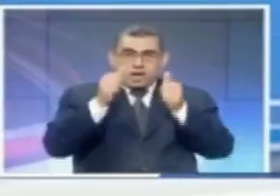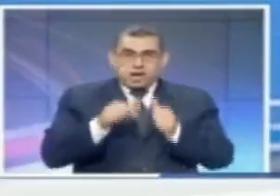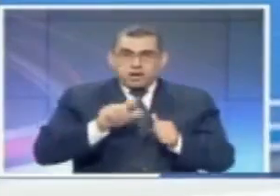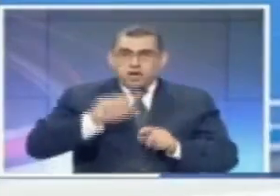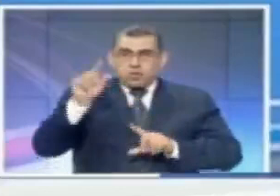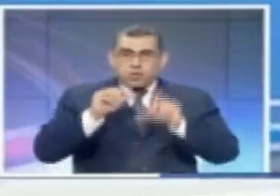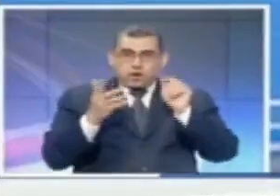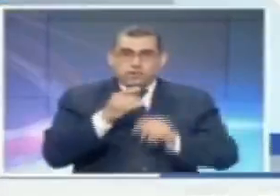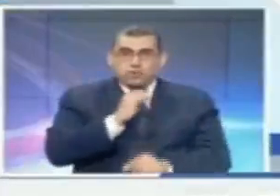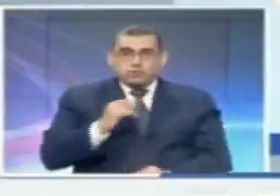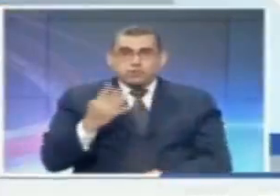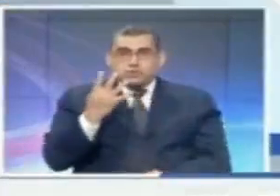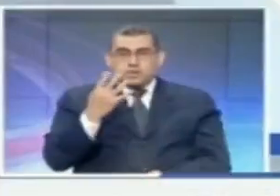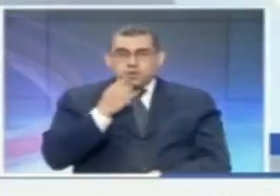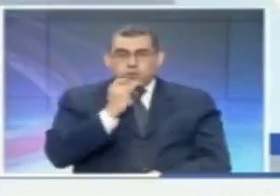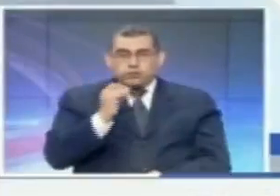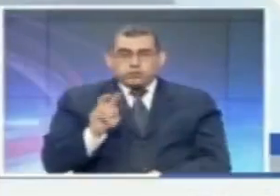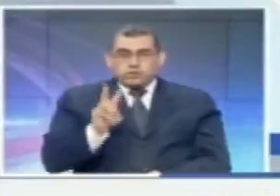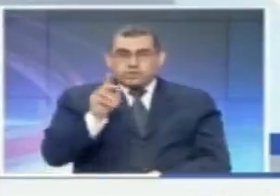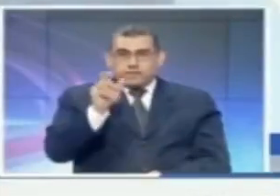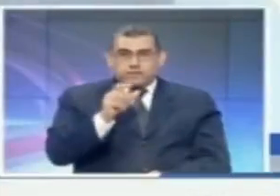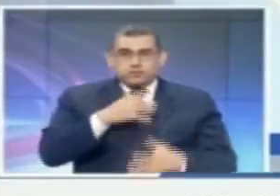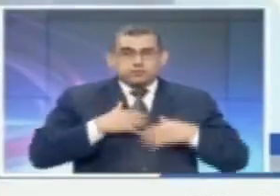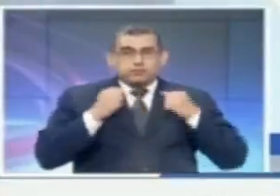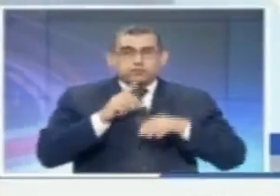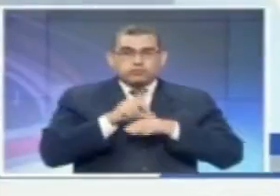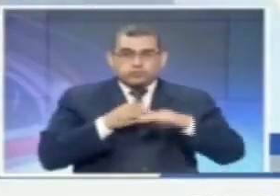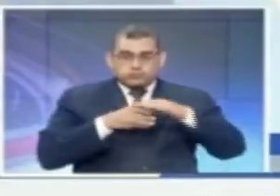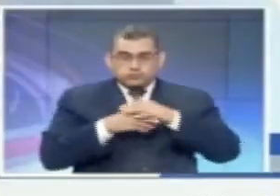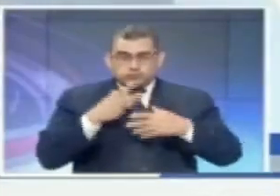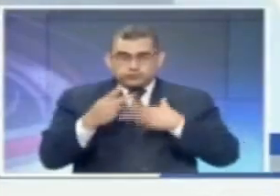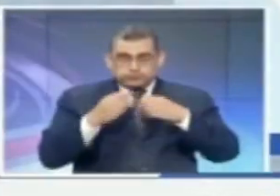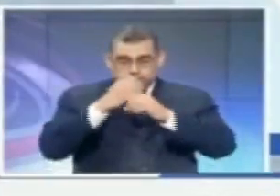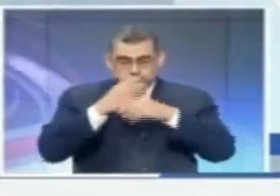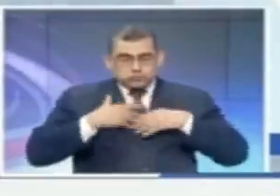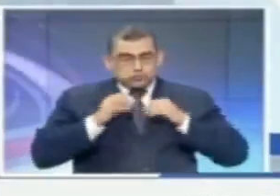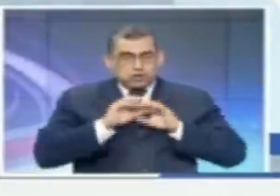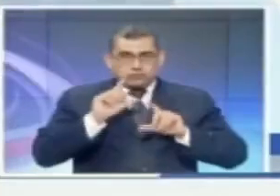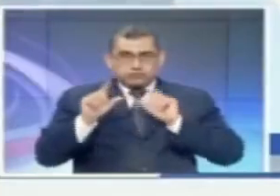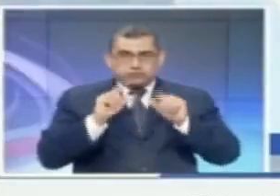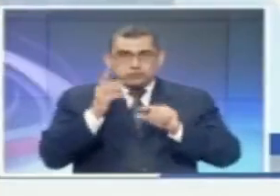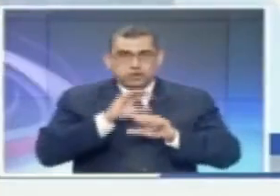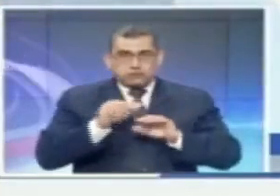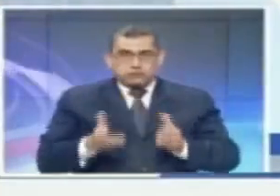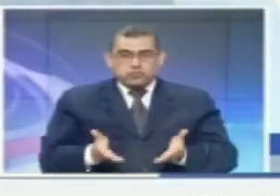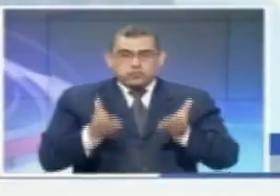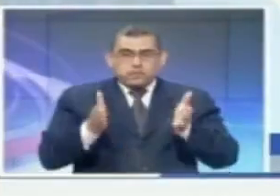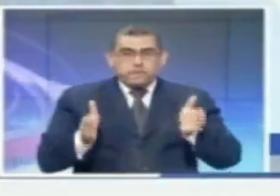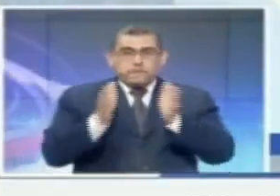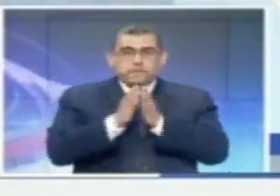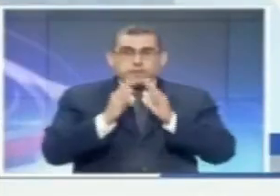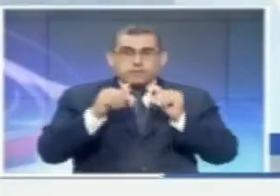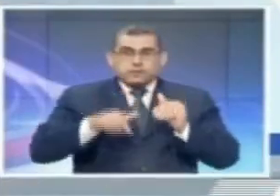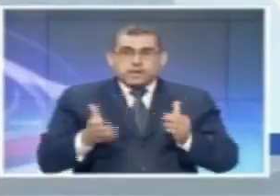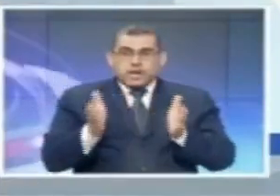كما أعلنت خروج 507 متعاف من الفيروس من المستشفيات بعد تلقي من الرعاية الطبية اللازمة، ليرتفع